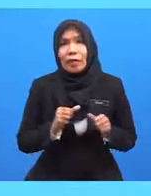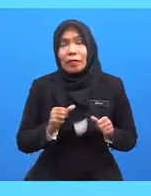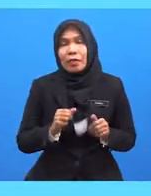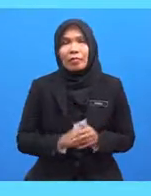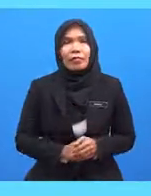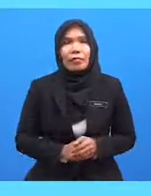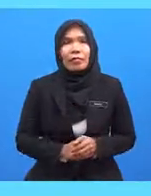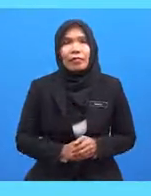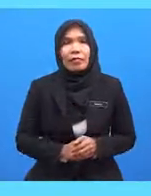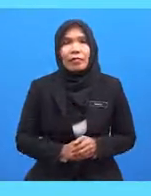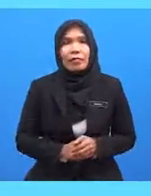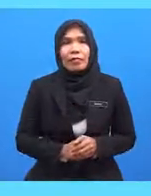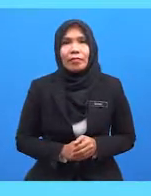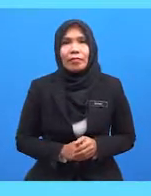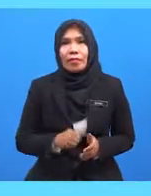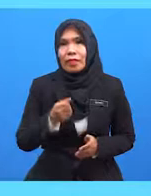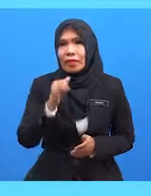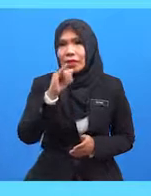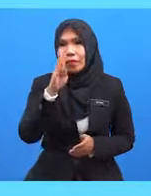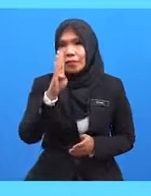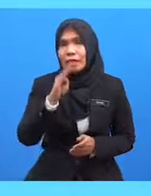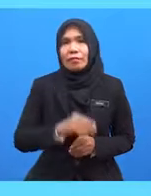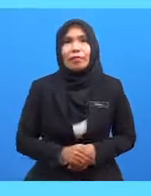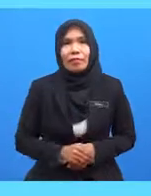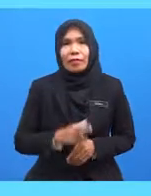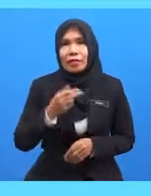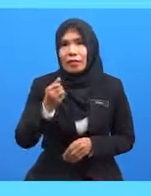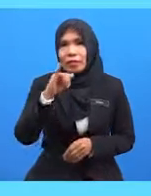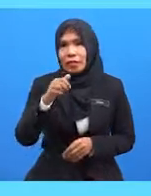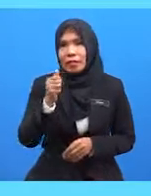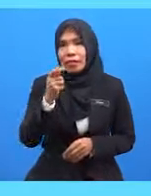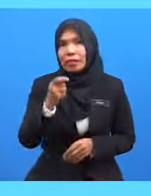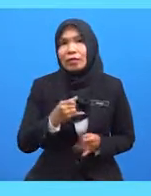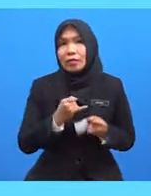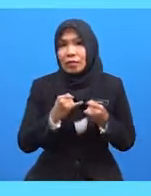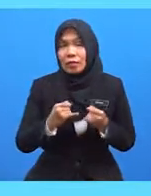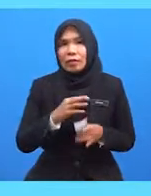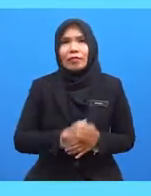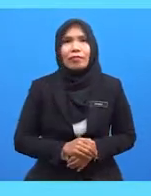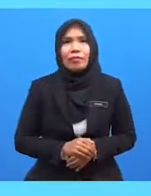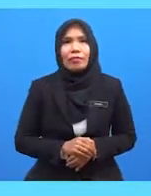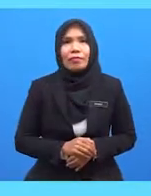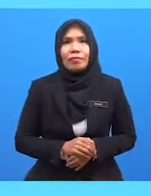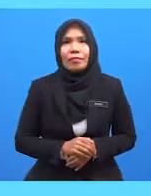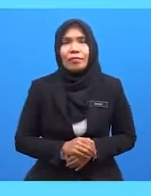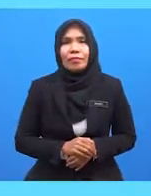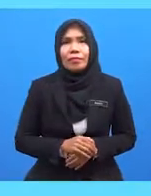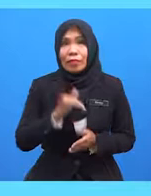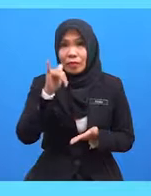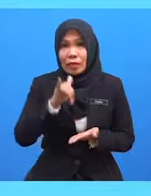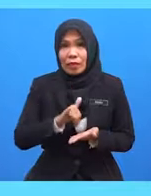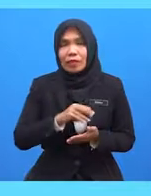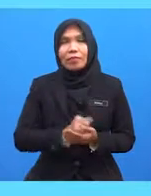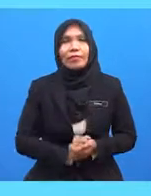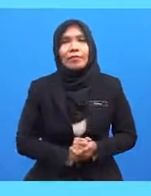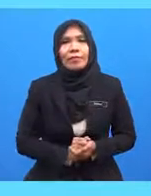aman, khawatir, aib, hajat, akhir, kalbu, muskil,